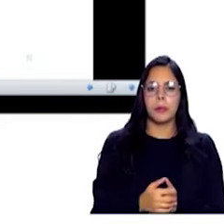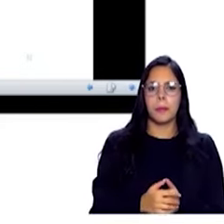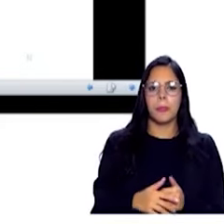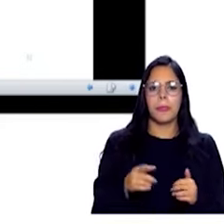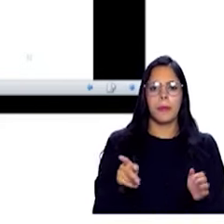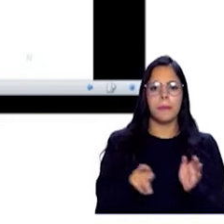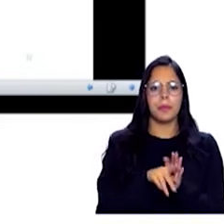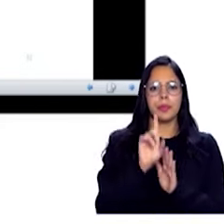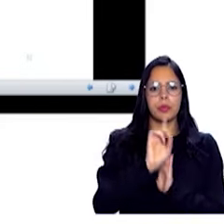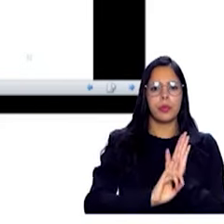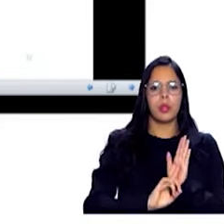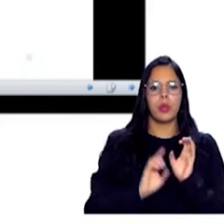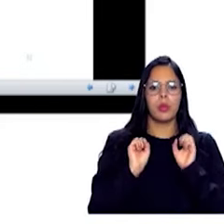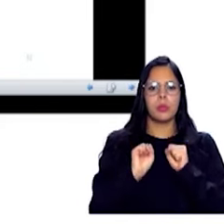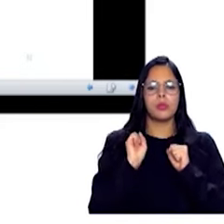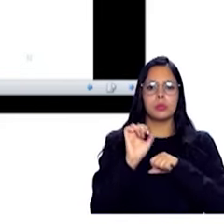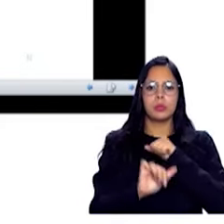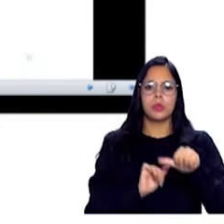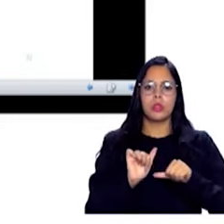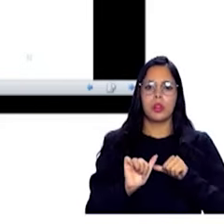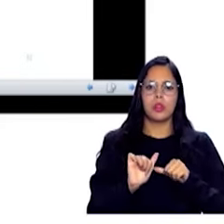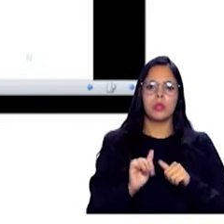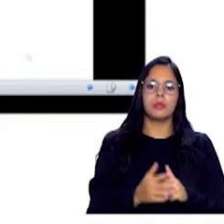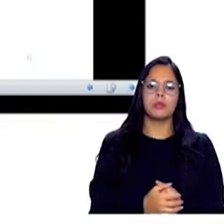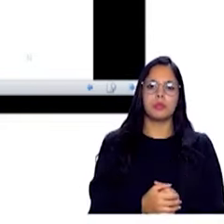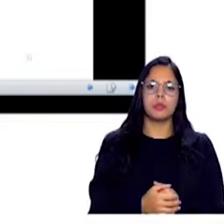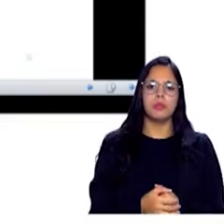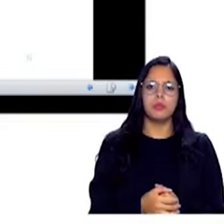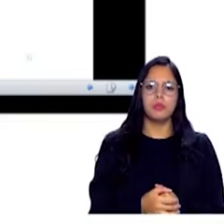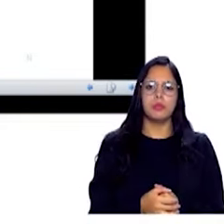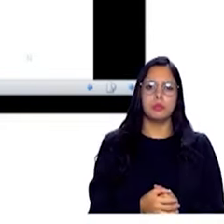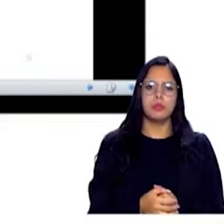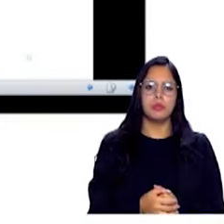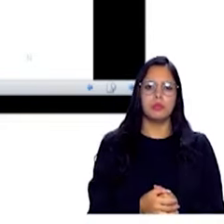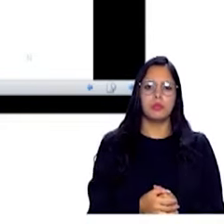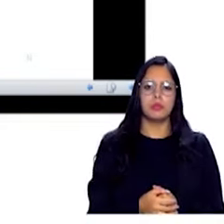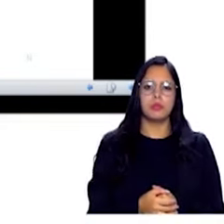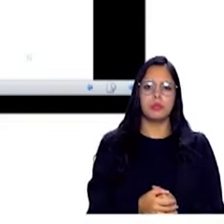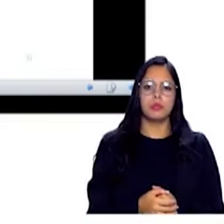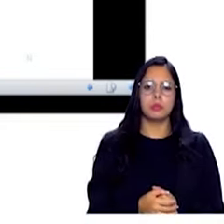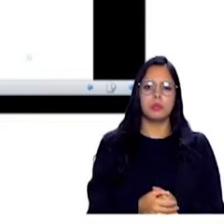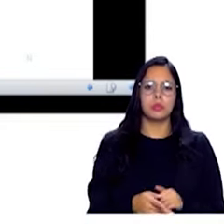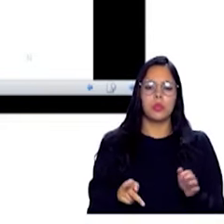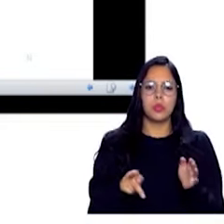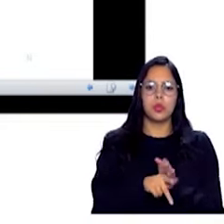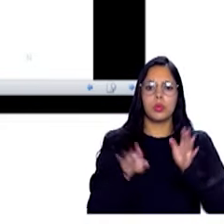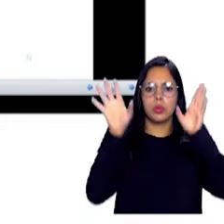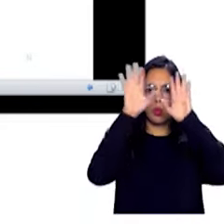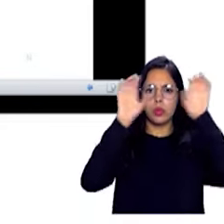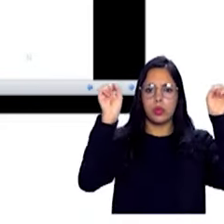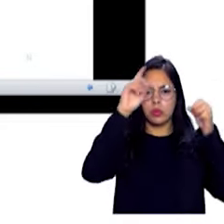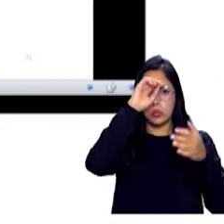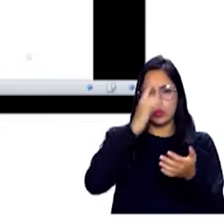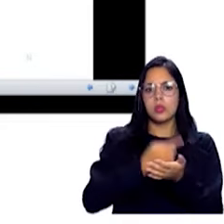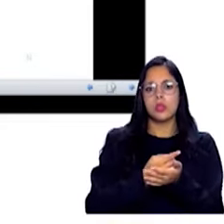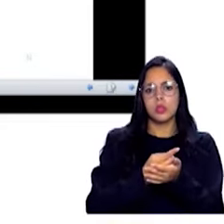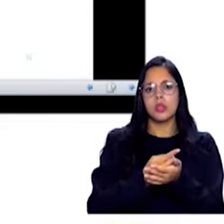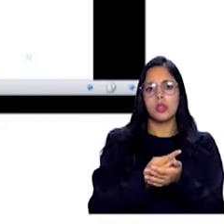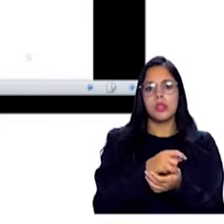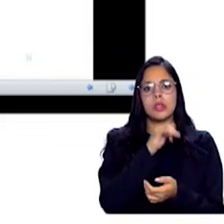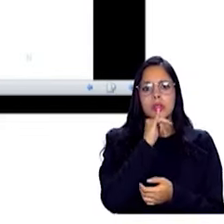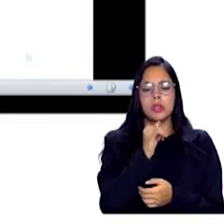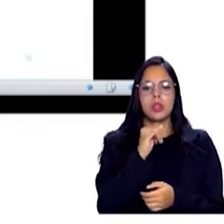la finalità con cui la corte decide Tale Tale caso ossia se lo fa con lo con l'obiettivo DI controllare LA